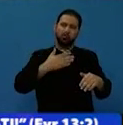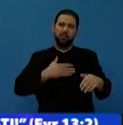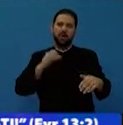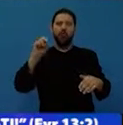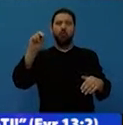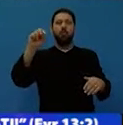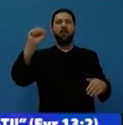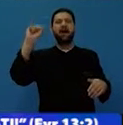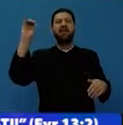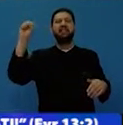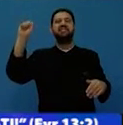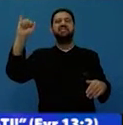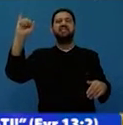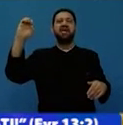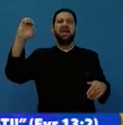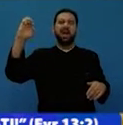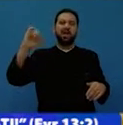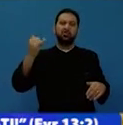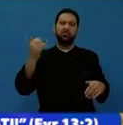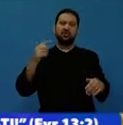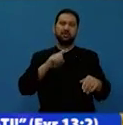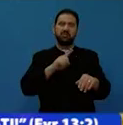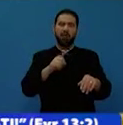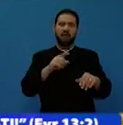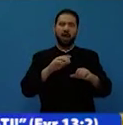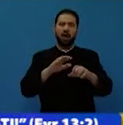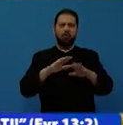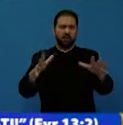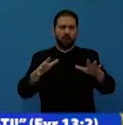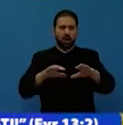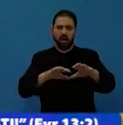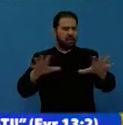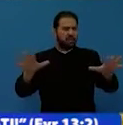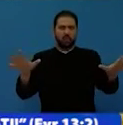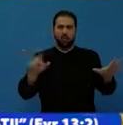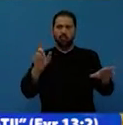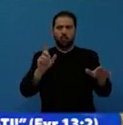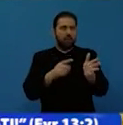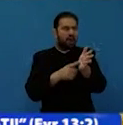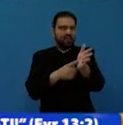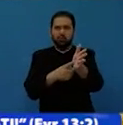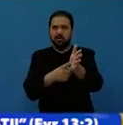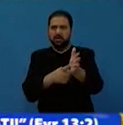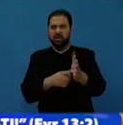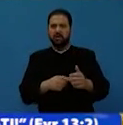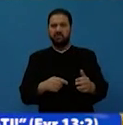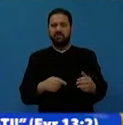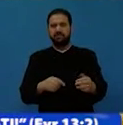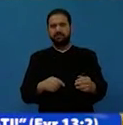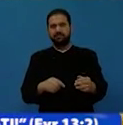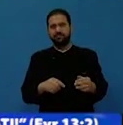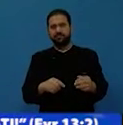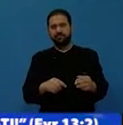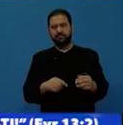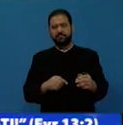Paisie. Și în secunda următoare a dispărut de la ochii acestuia.